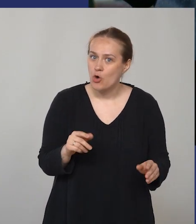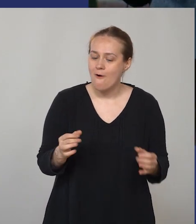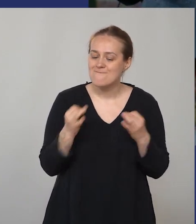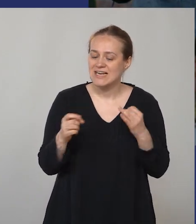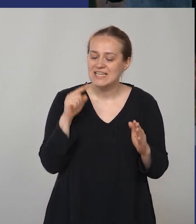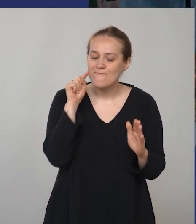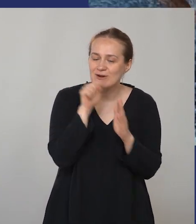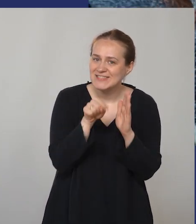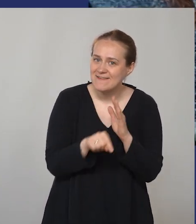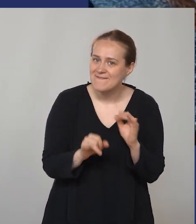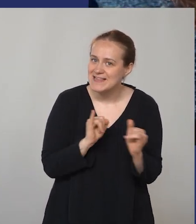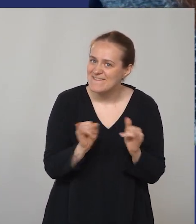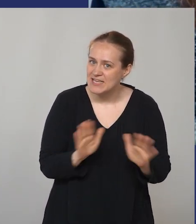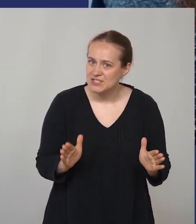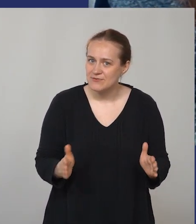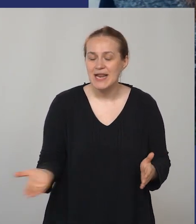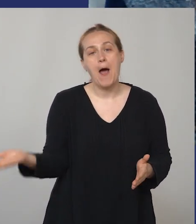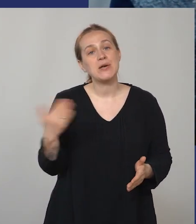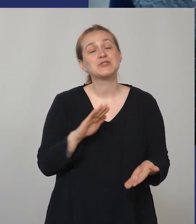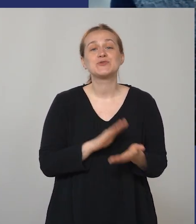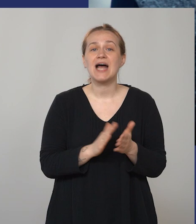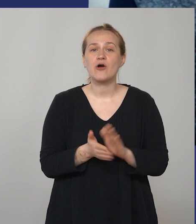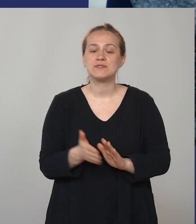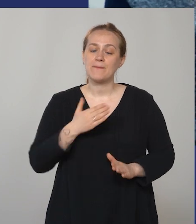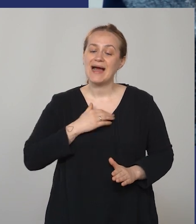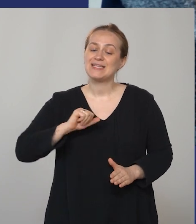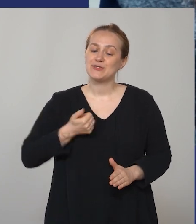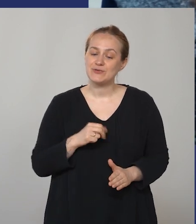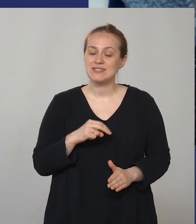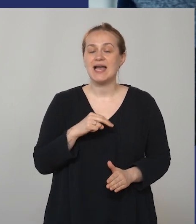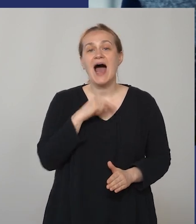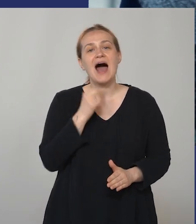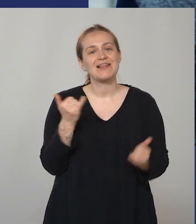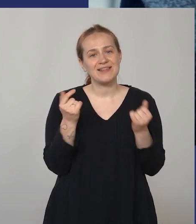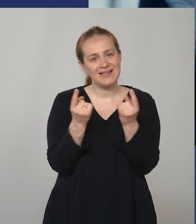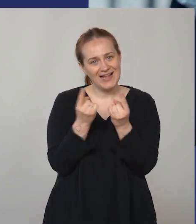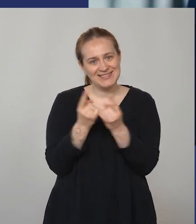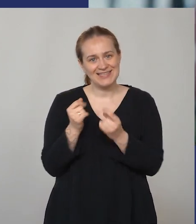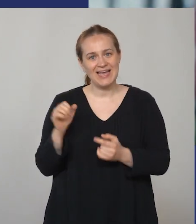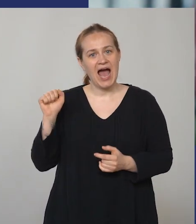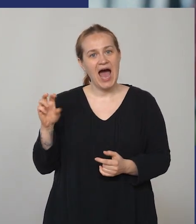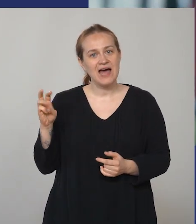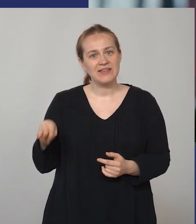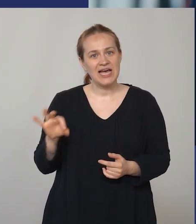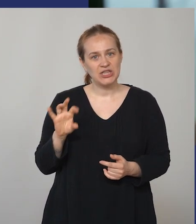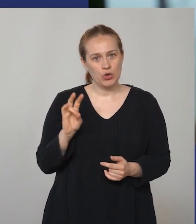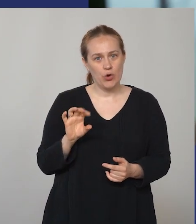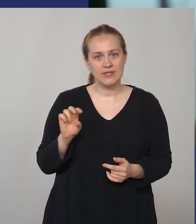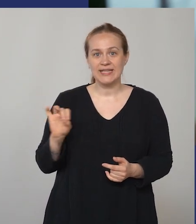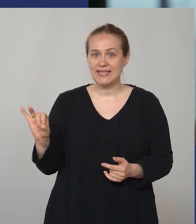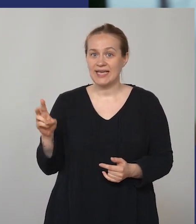встревать невежливо? Прошу знакомиться, это мои друзья и одноклассники. Антон Буров и Екатерина Куркина.